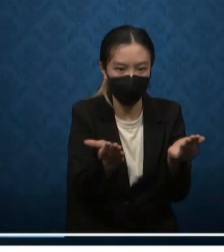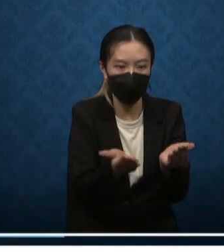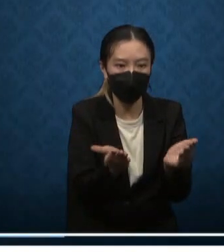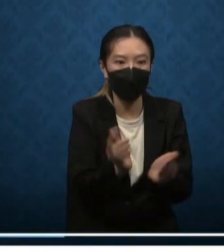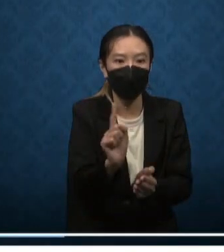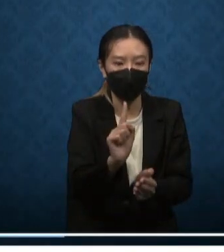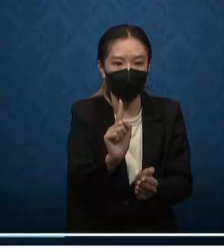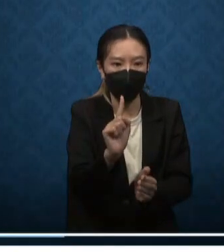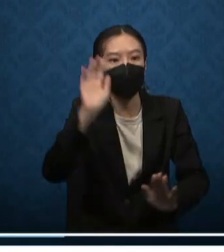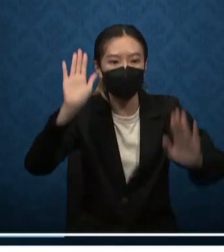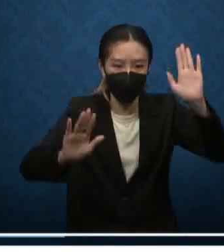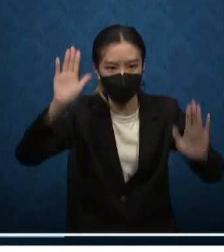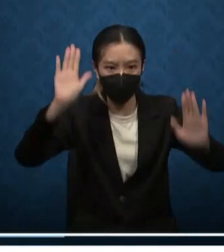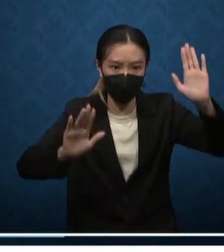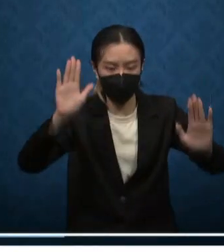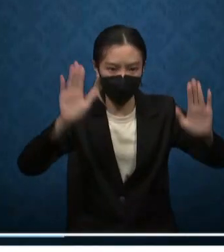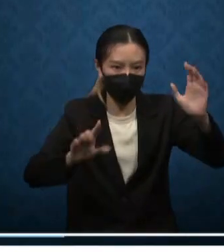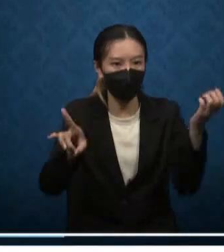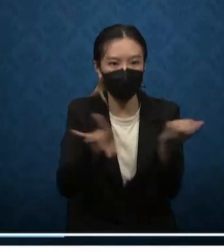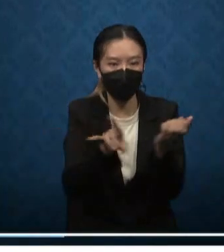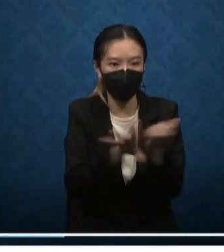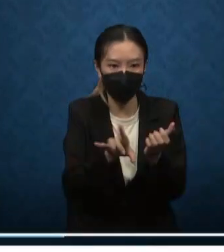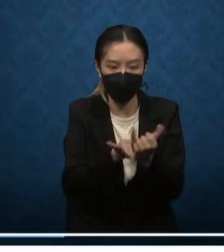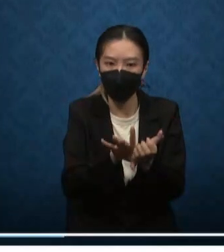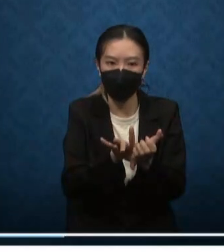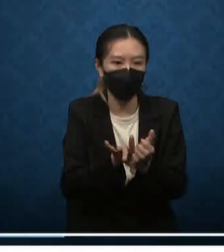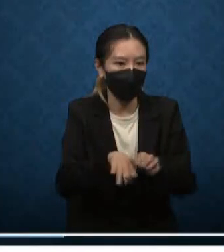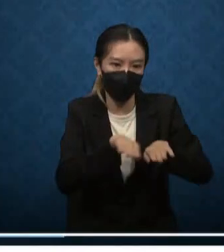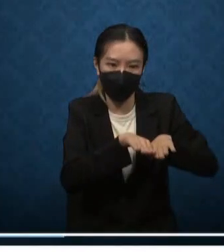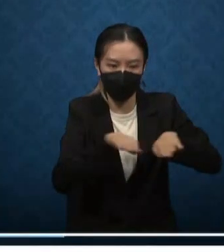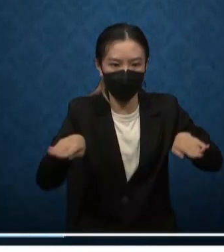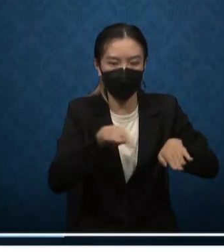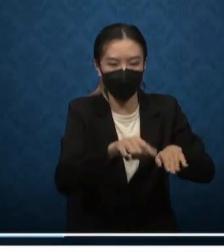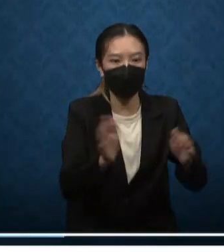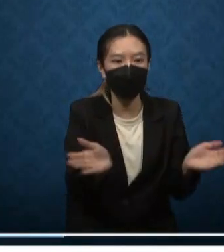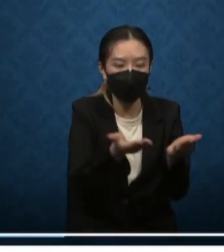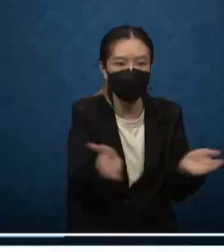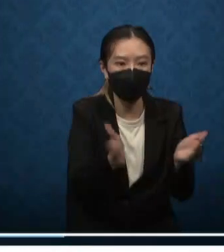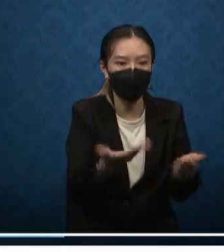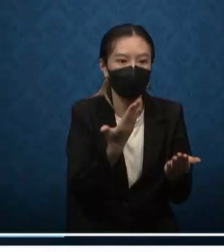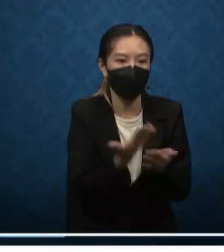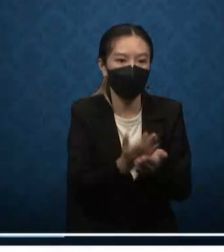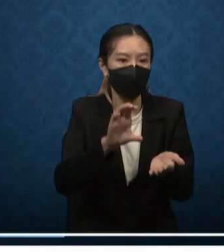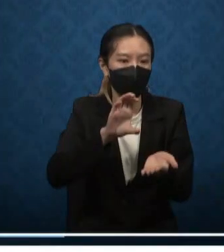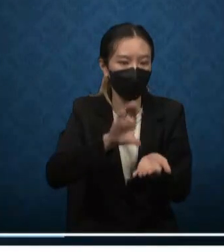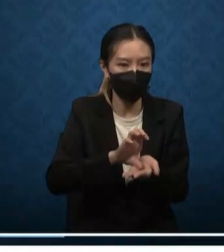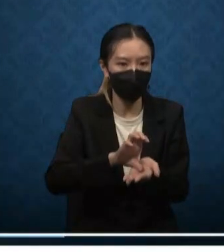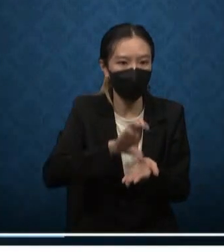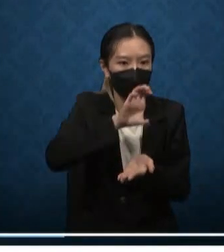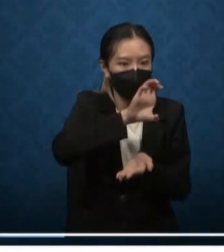มีประชาธิปไตยที่มีคุณภาพในระดับพื้นที่สนับสนุนในเรื่องเงินงบประมาณเพื่อ